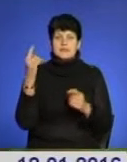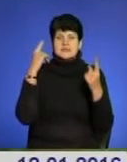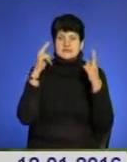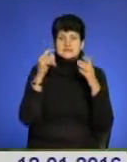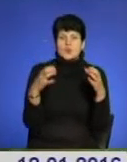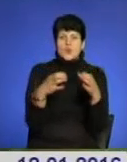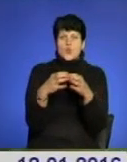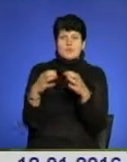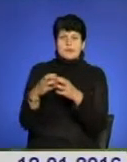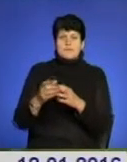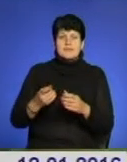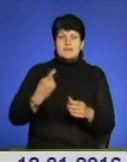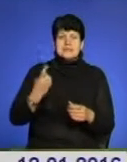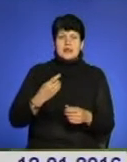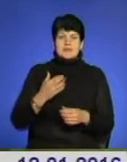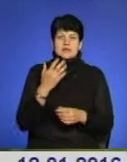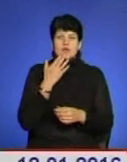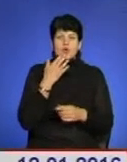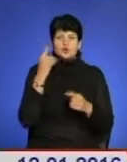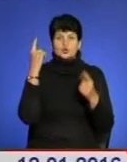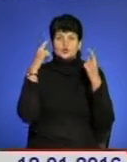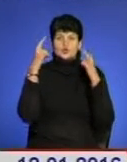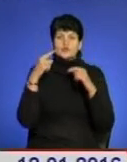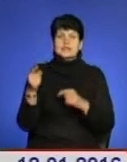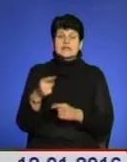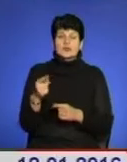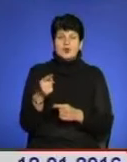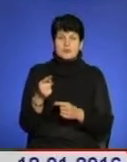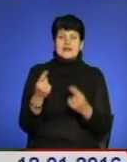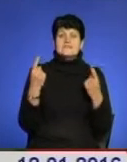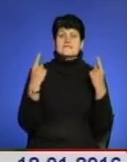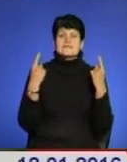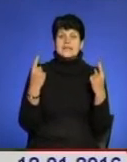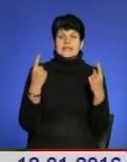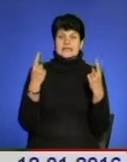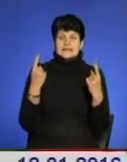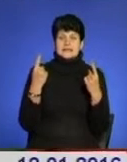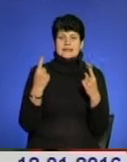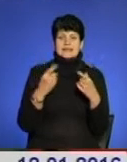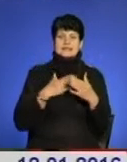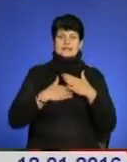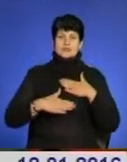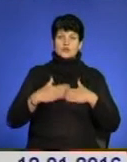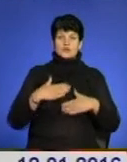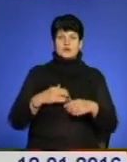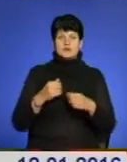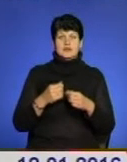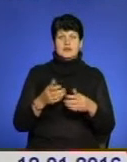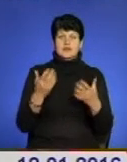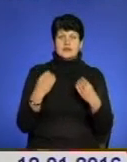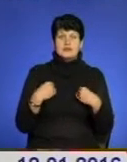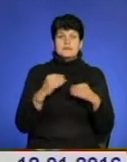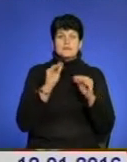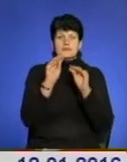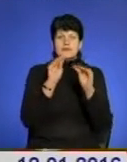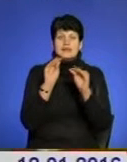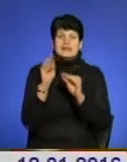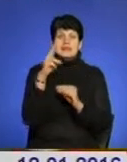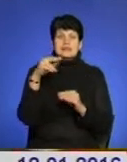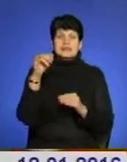майстрами народної творчості Тернопільщини. Дуже велике задоволення нам приносить виготовляти дідухи різної форми.